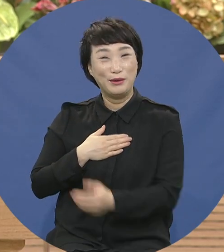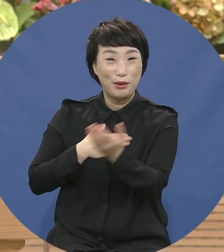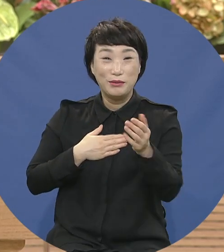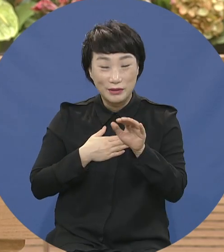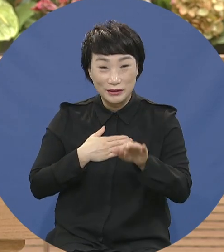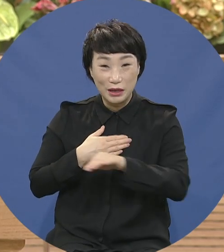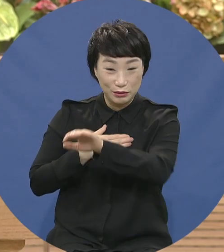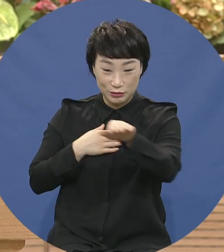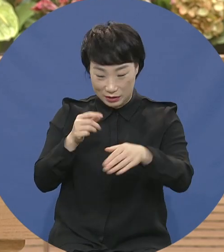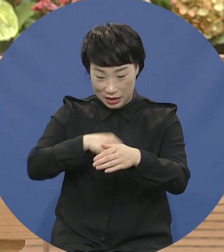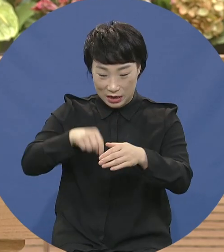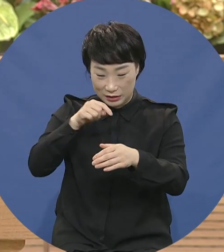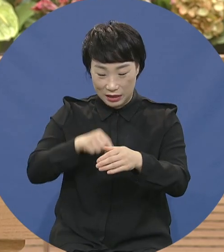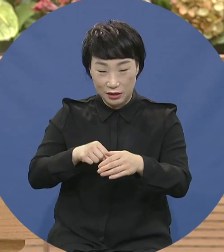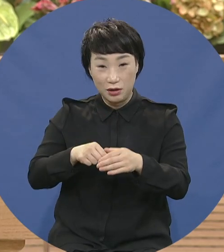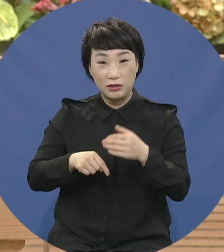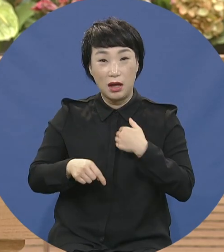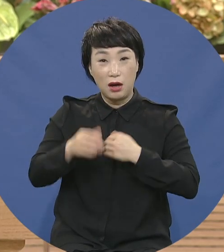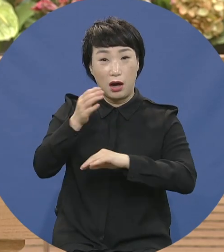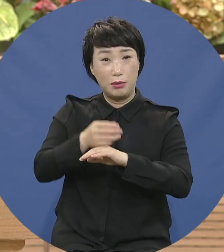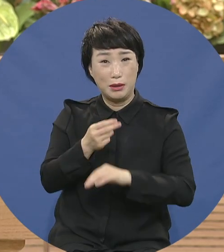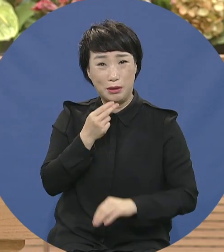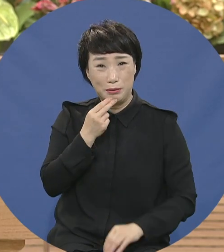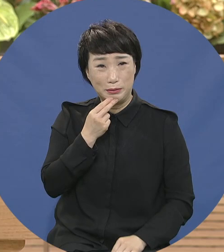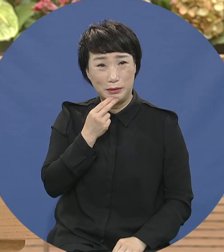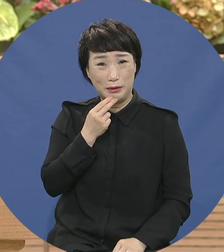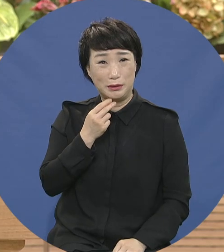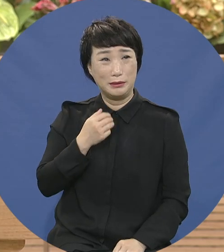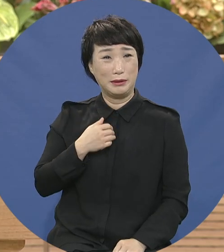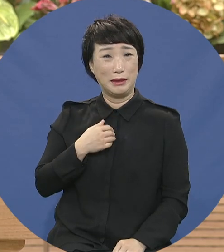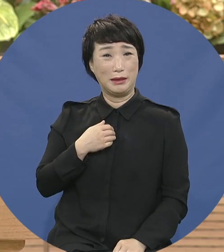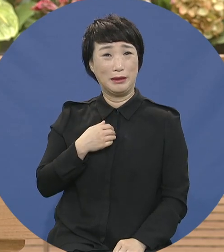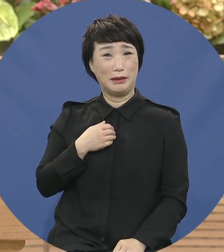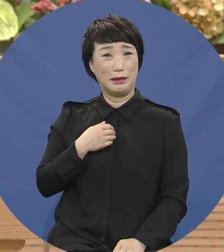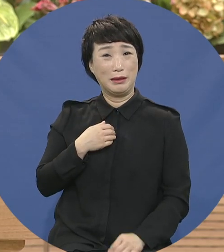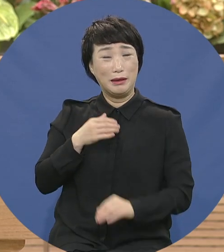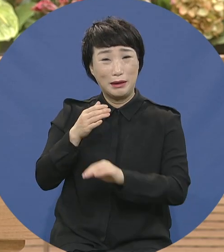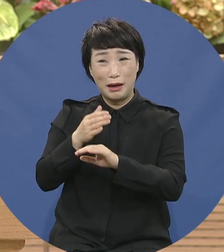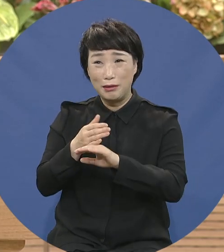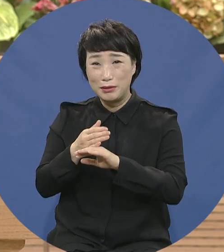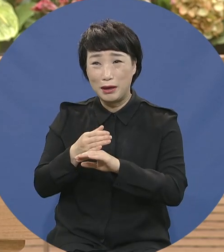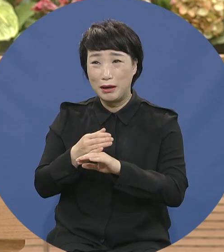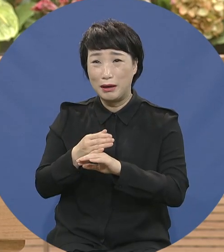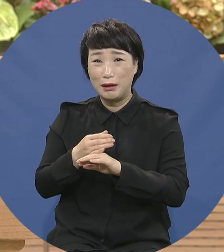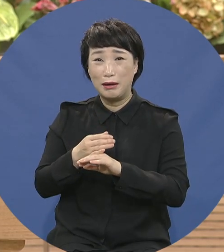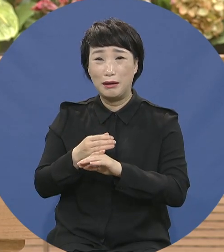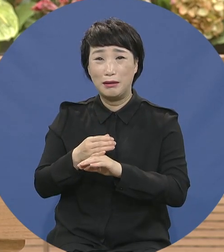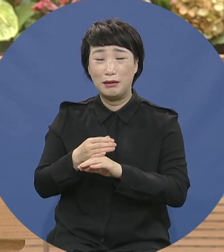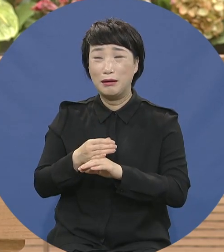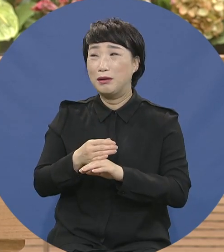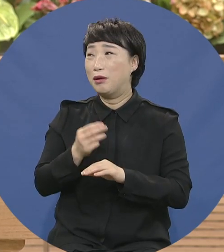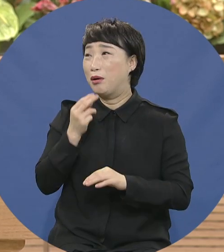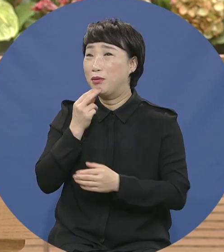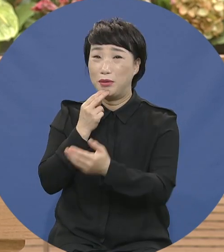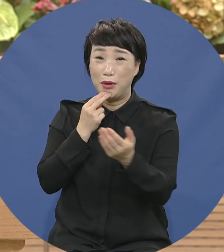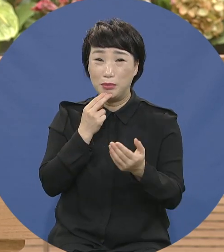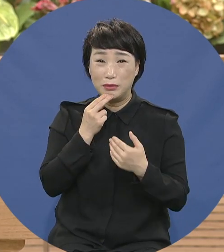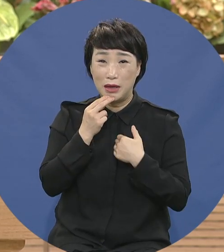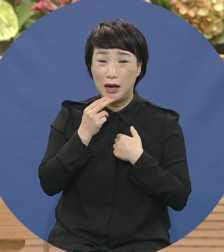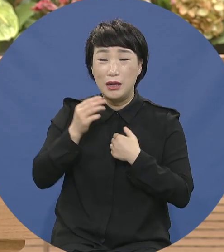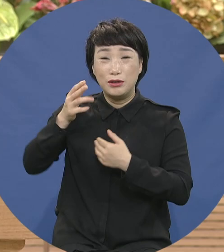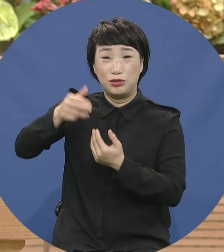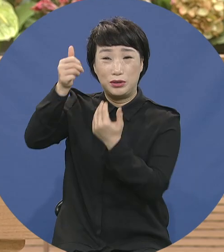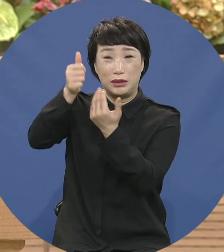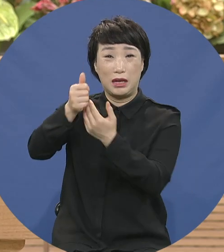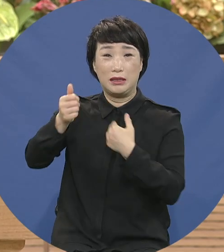근데 우리 속에서 감사가 없어요. 고마움이 없어요. 그분 앞에